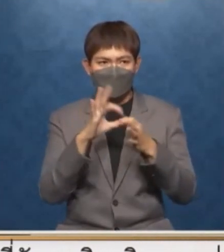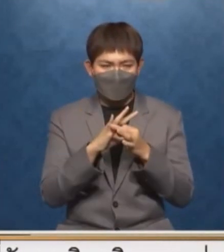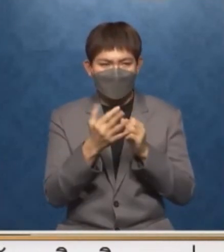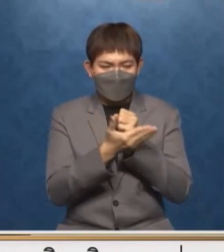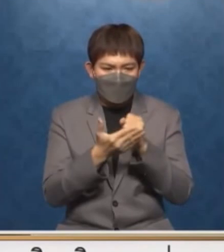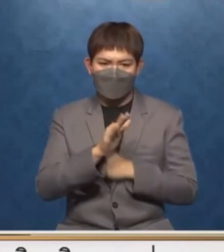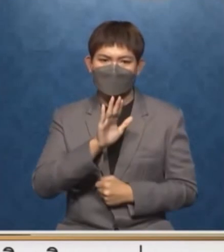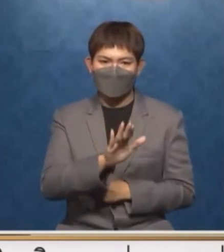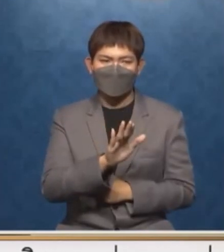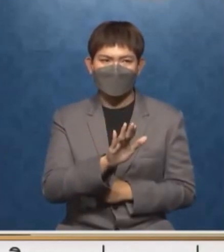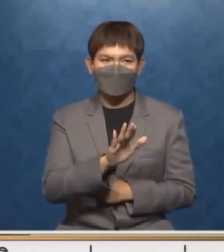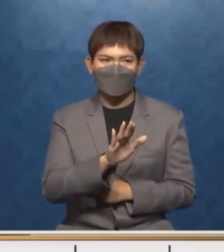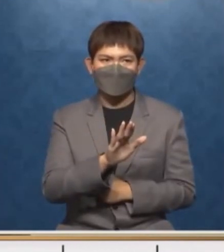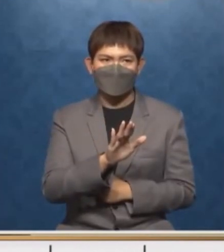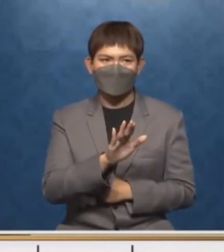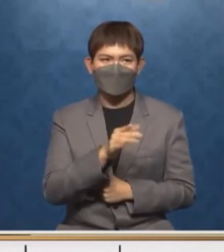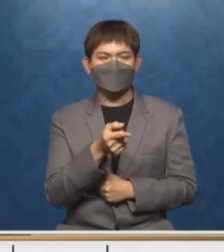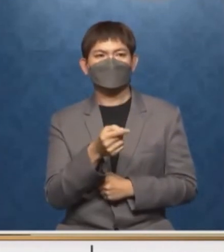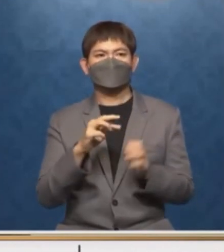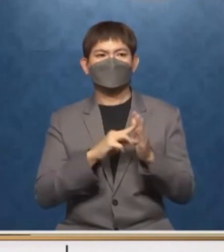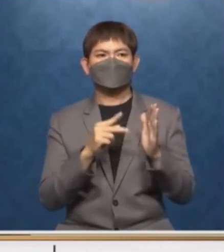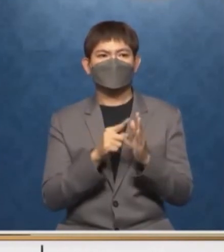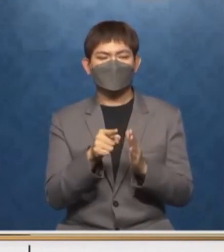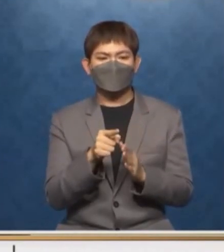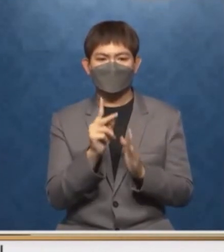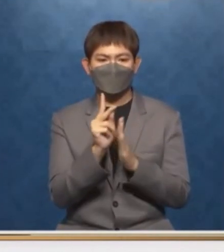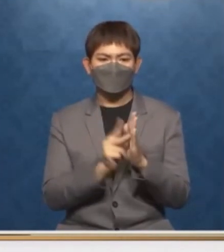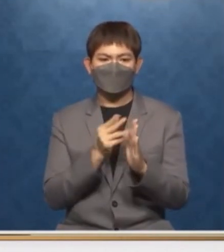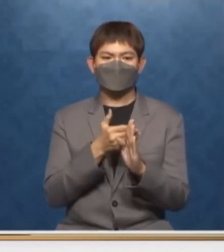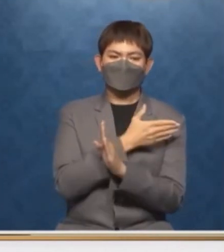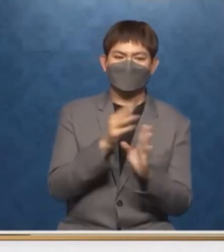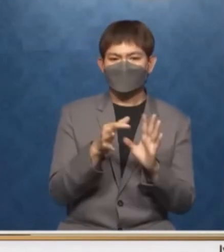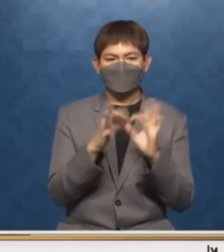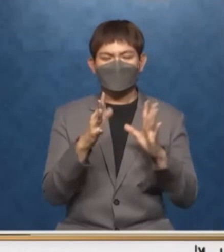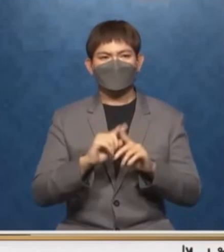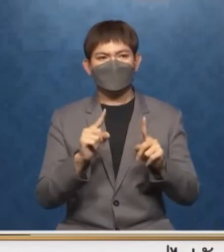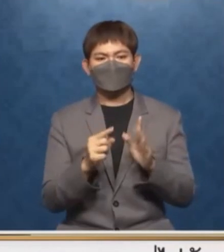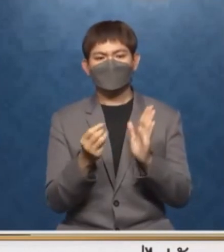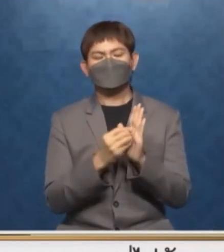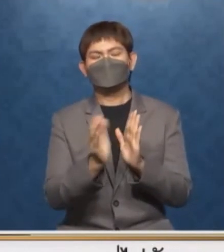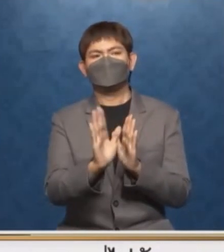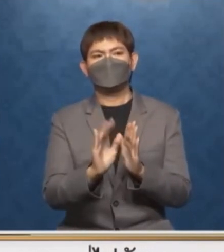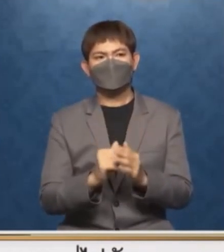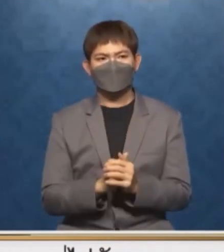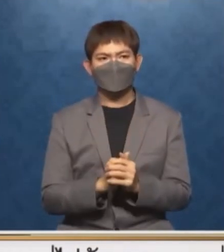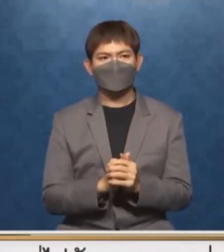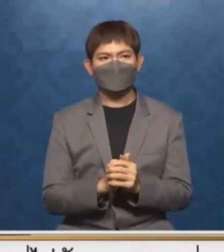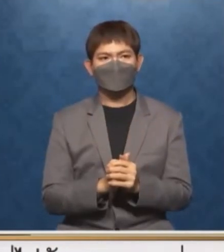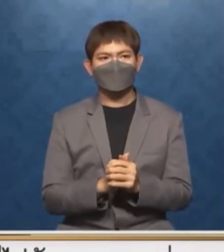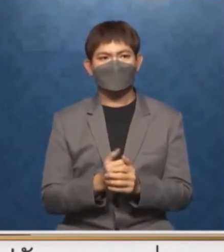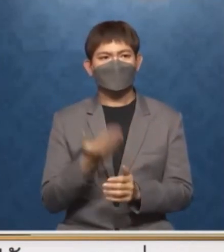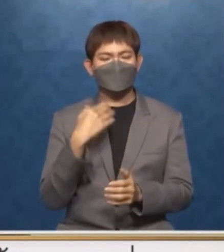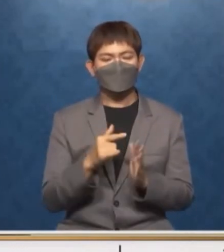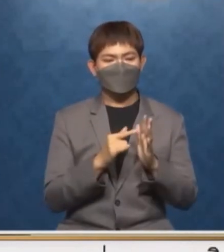ดห้ามอันเนี้ยเขาเรียกว่าอารมณ์ค้างจากกฎหมายฮะซึ่งจริงๆแล้วท่านไม่ต้องไปใส่เลยเขาจะเคยค้ายาห